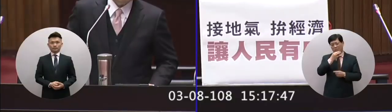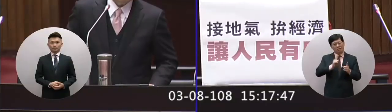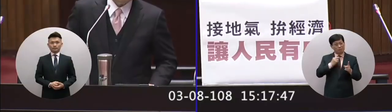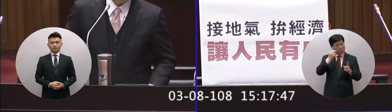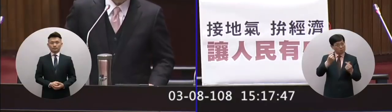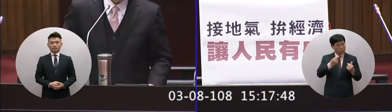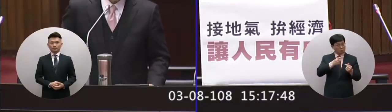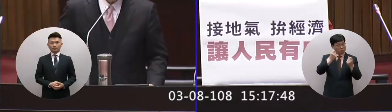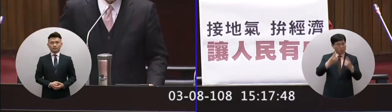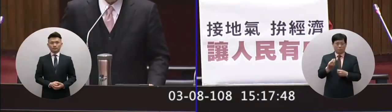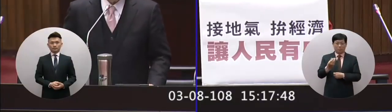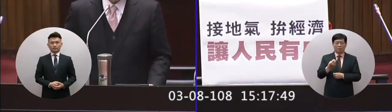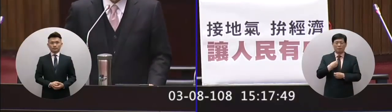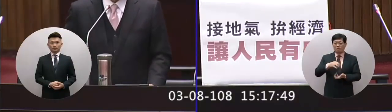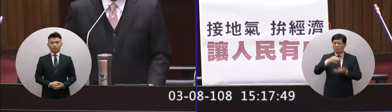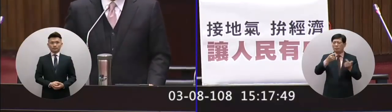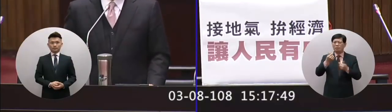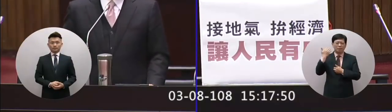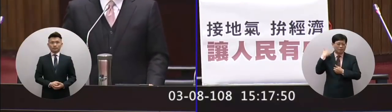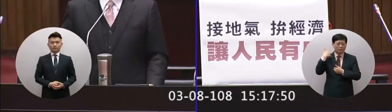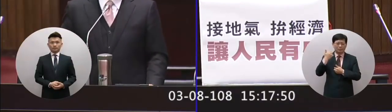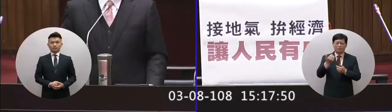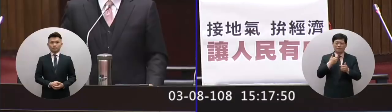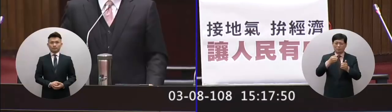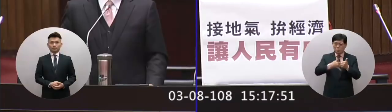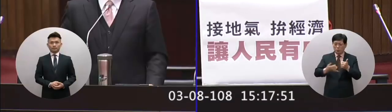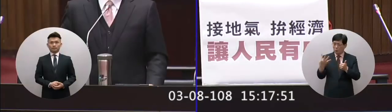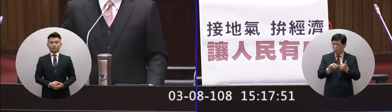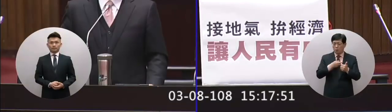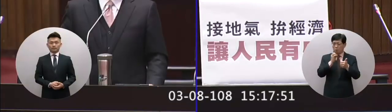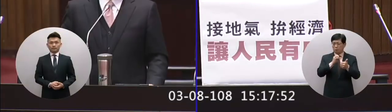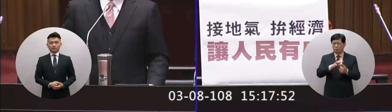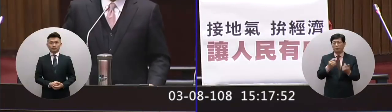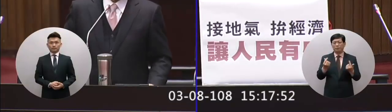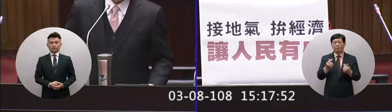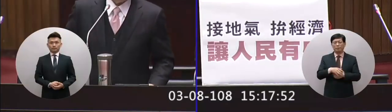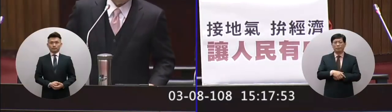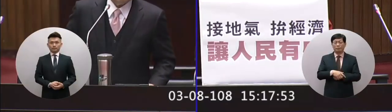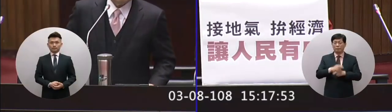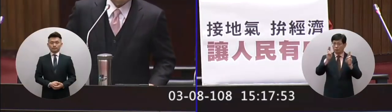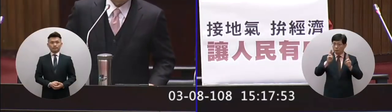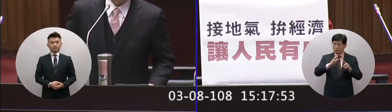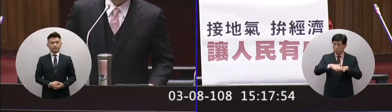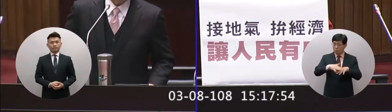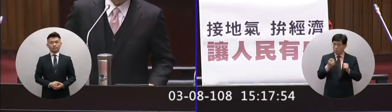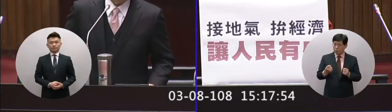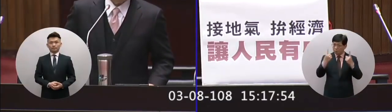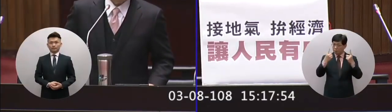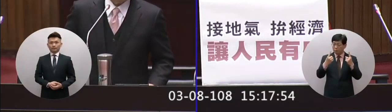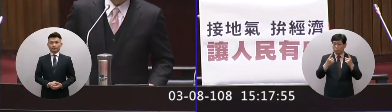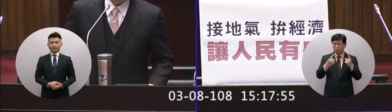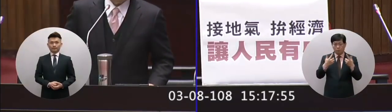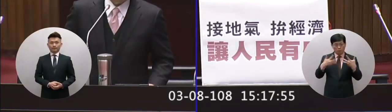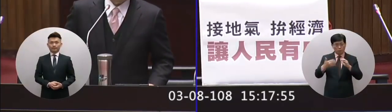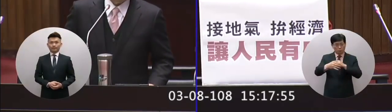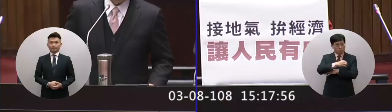受得到，所以我要特别提出来。我知道之前已经很多委员已经讲过了，比如说电价到底会起无？我觉得有一